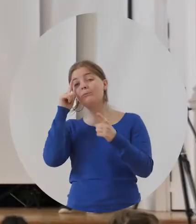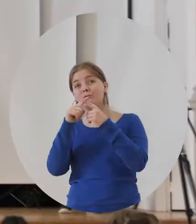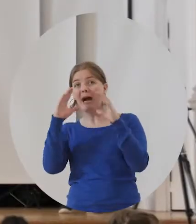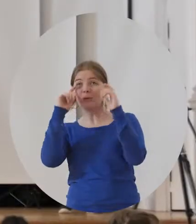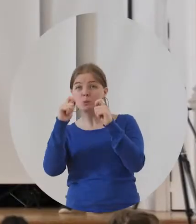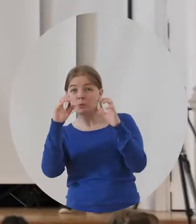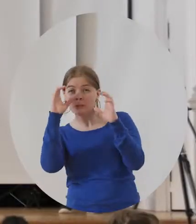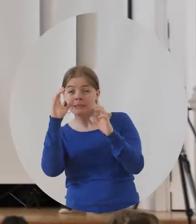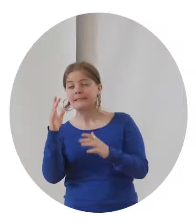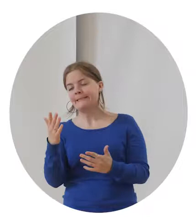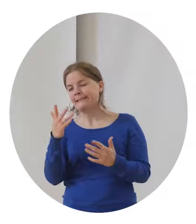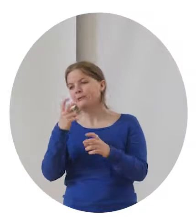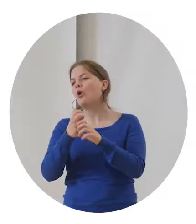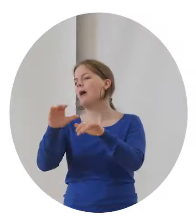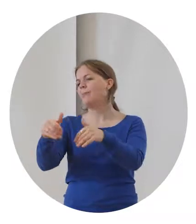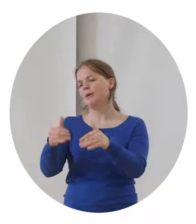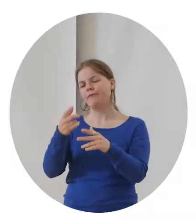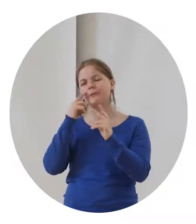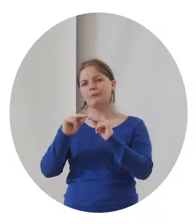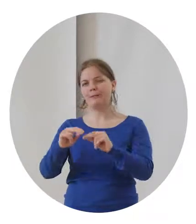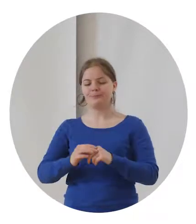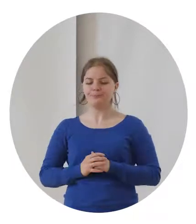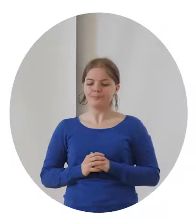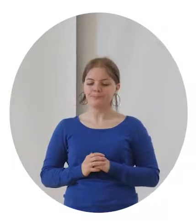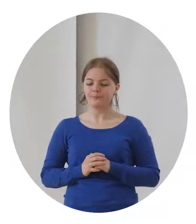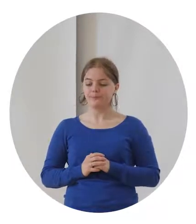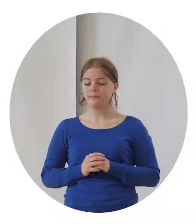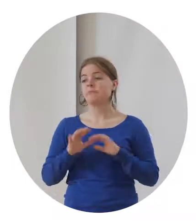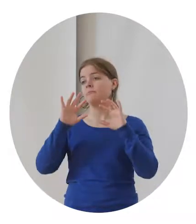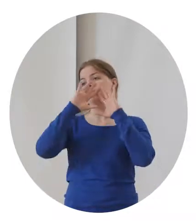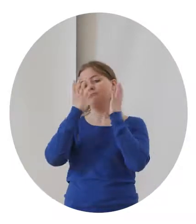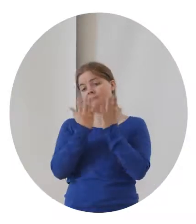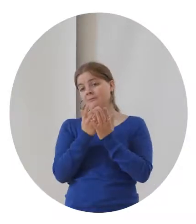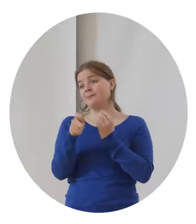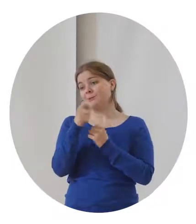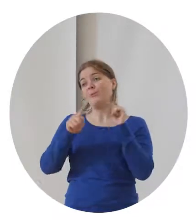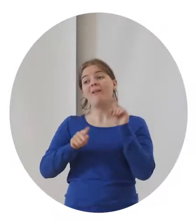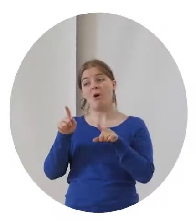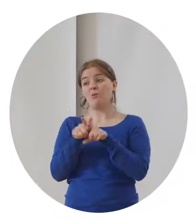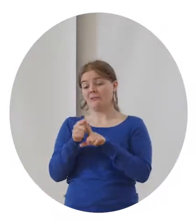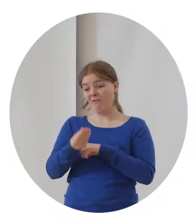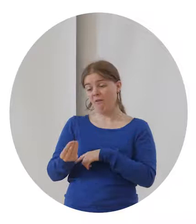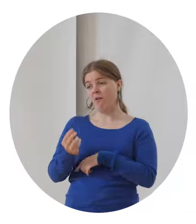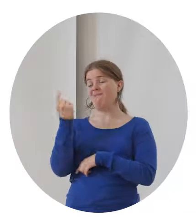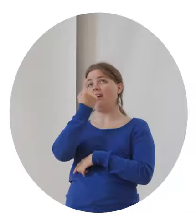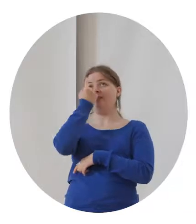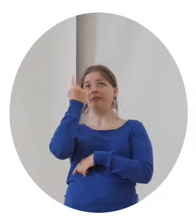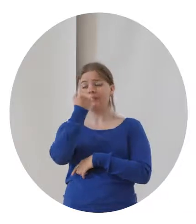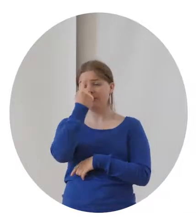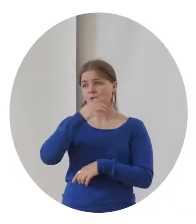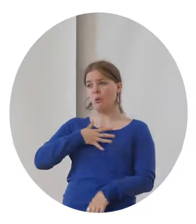verra aussi tout à l'heure. Et puis, évidemment, tout ça est accompagné parfois de vertiges, de nausées,